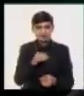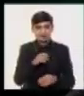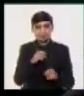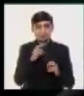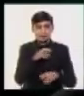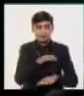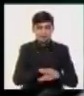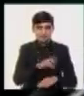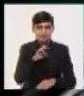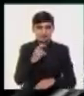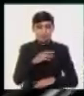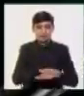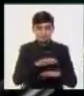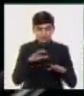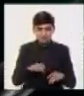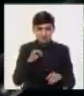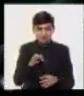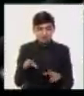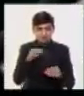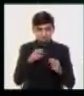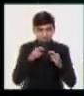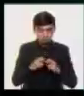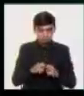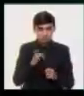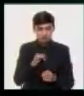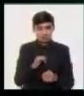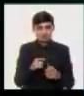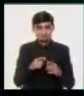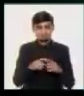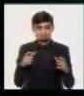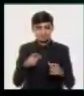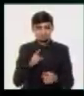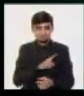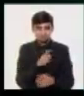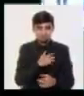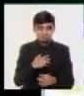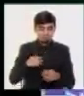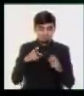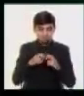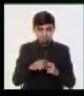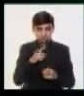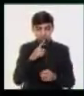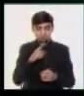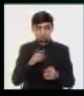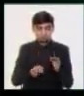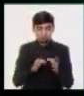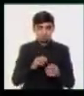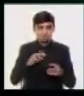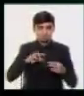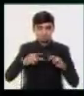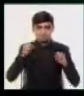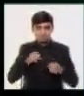банка. Каждую купюру восстанавливают по фрагментам. Банкноты, признанные экспертами подлинными, можно обменять на действующие